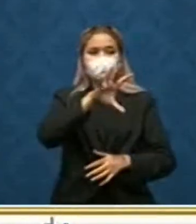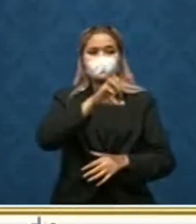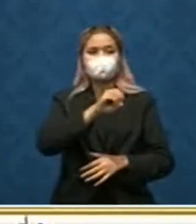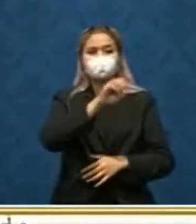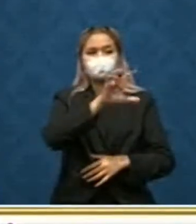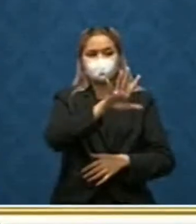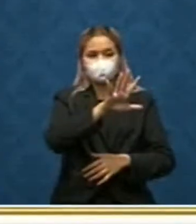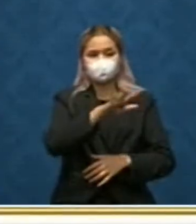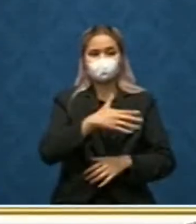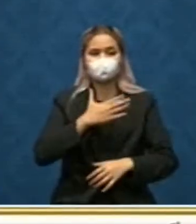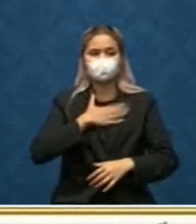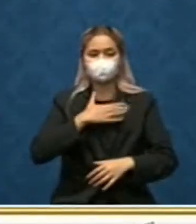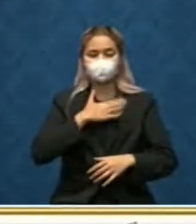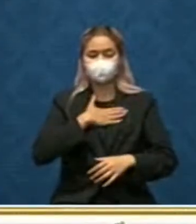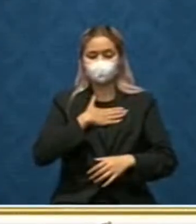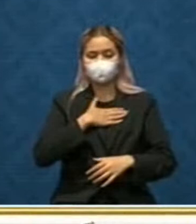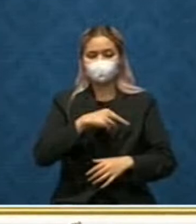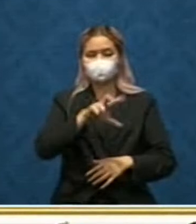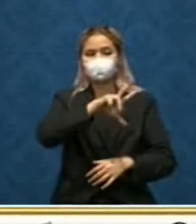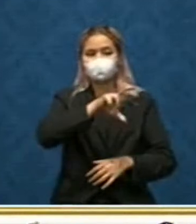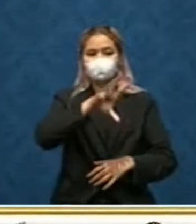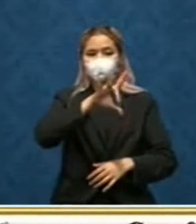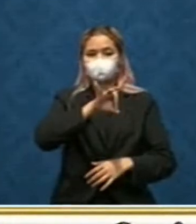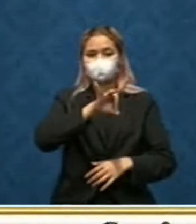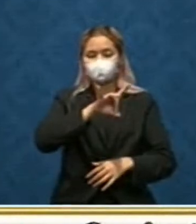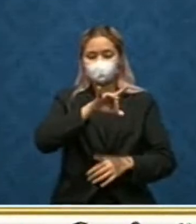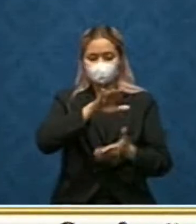ของเรา 393